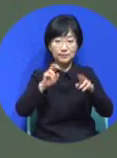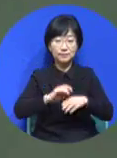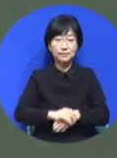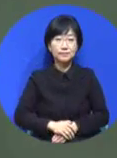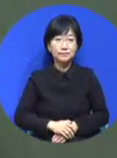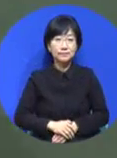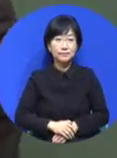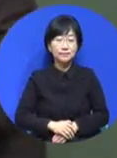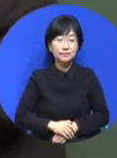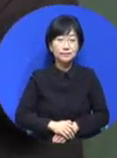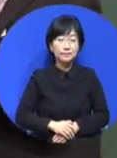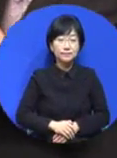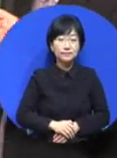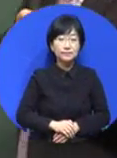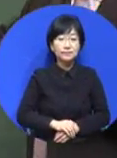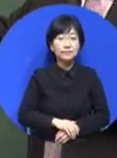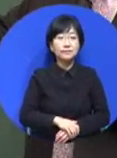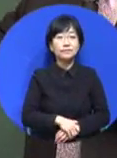보면 하나님이